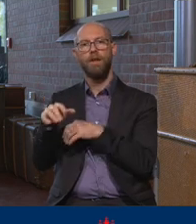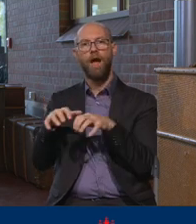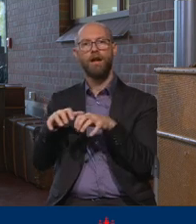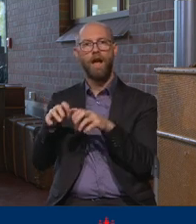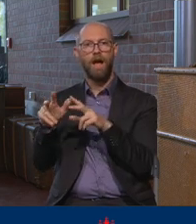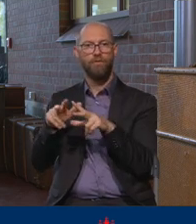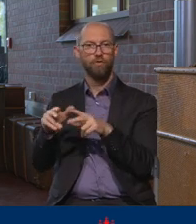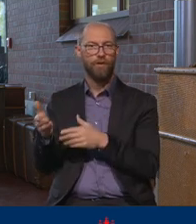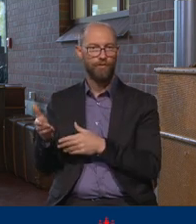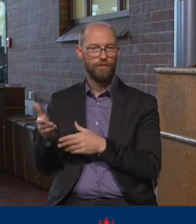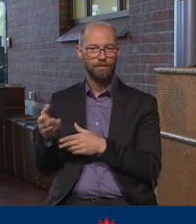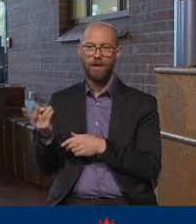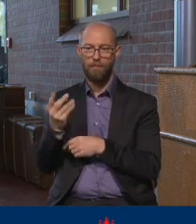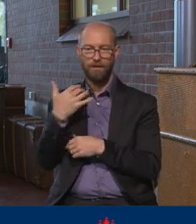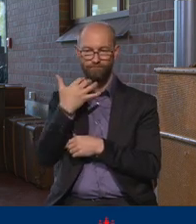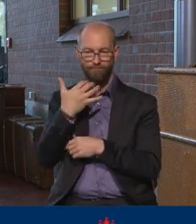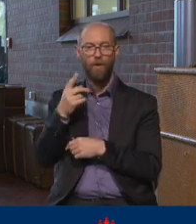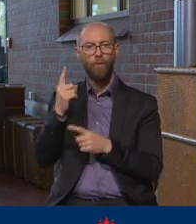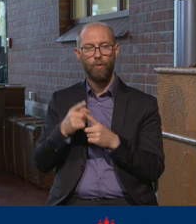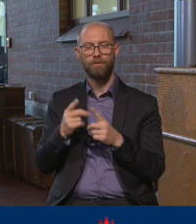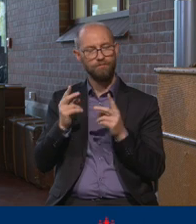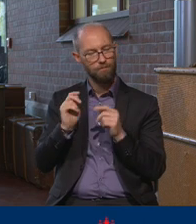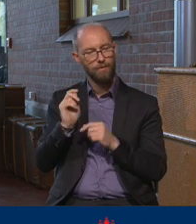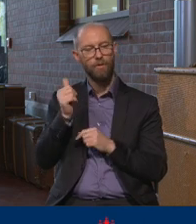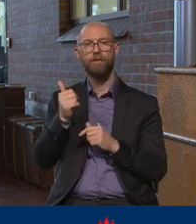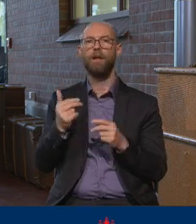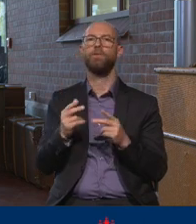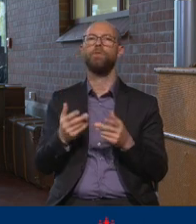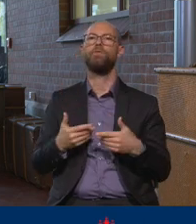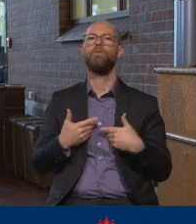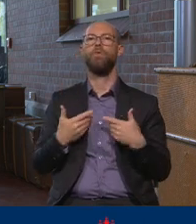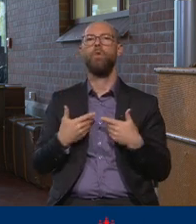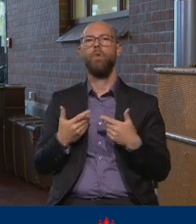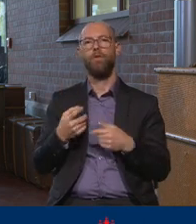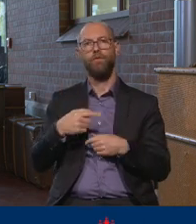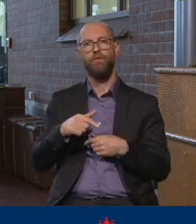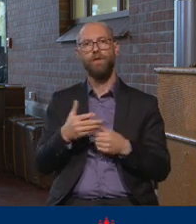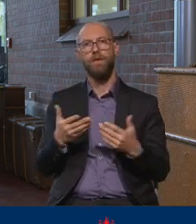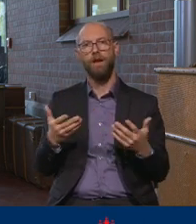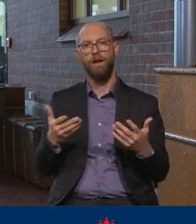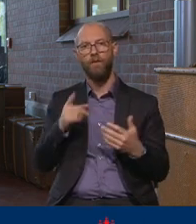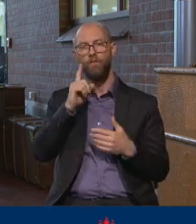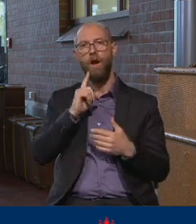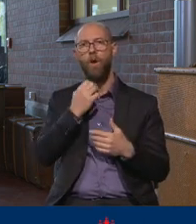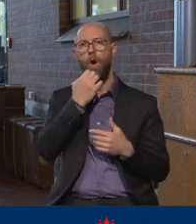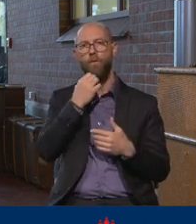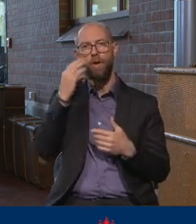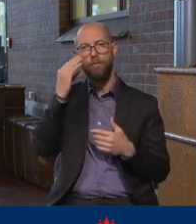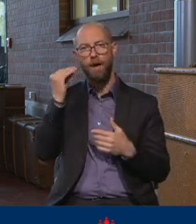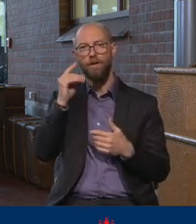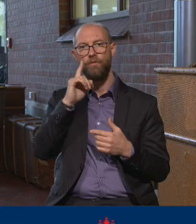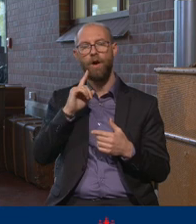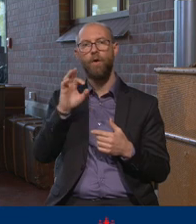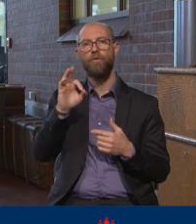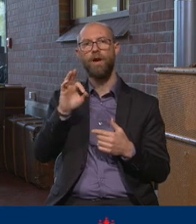dazu stellung nehmen und ich freue mich auch ganz besonders dass wir mit frau hoffmann und frau frank